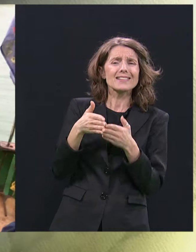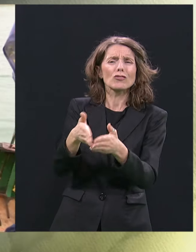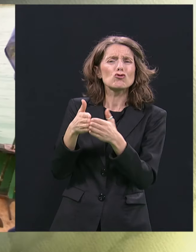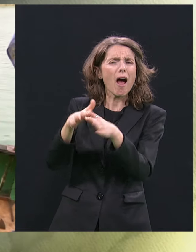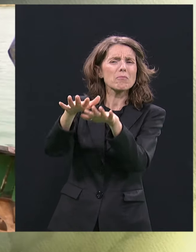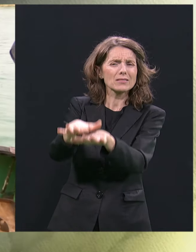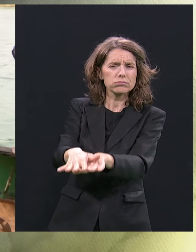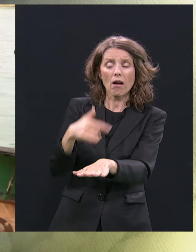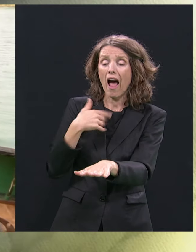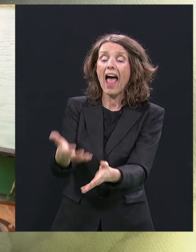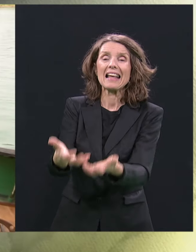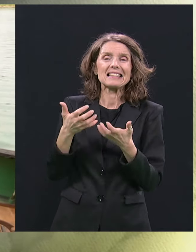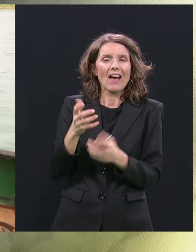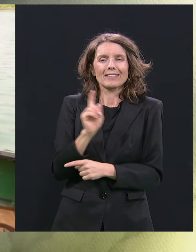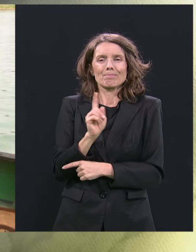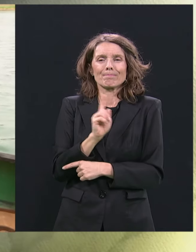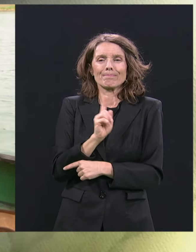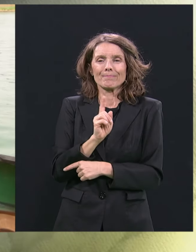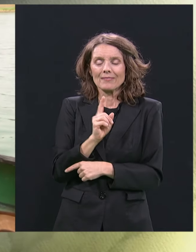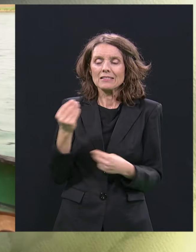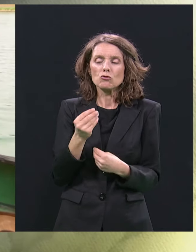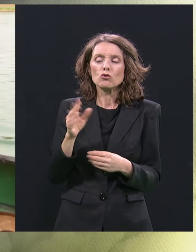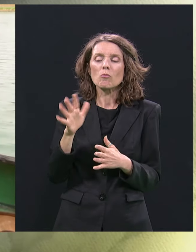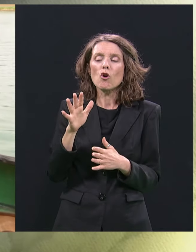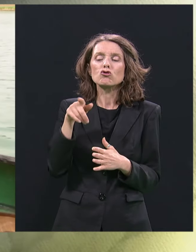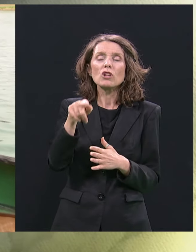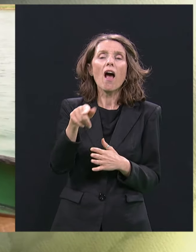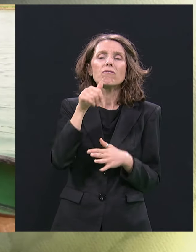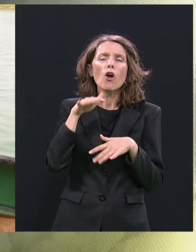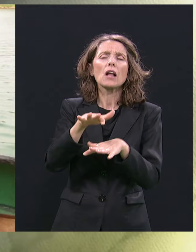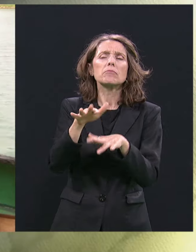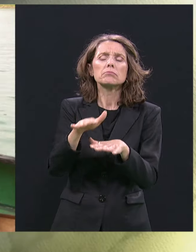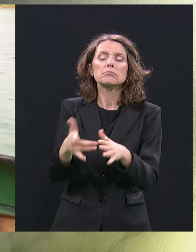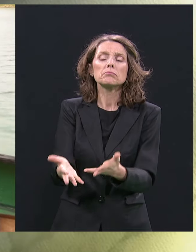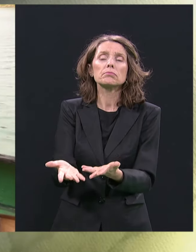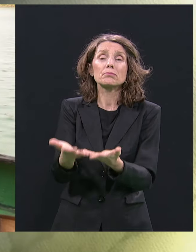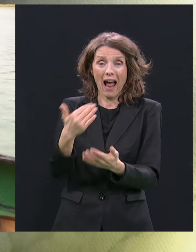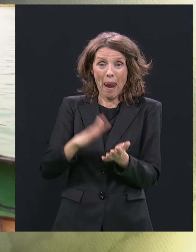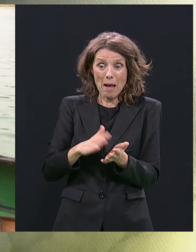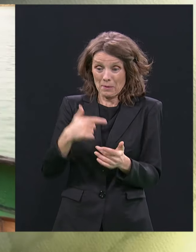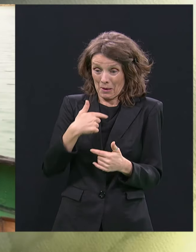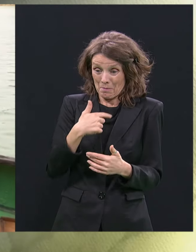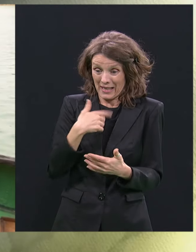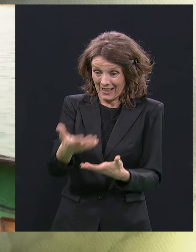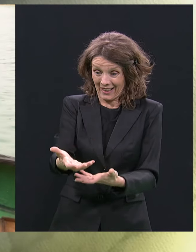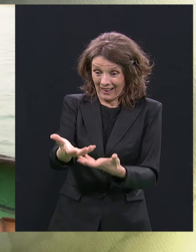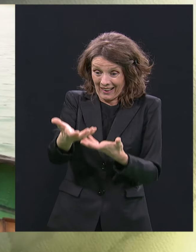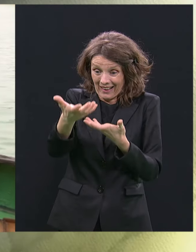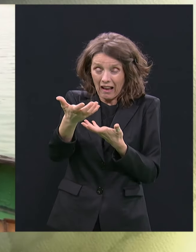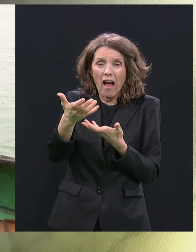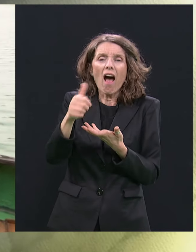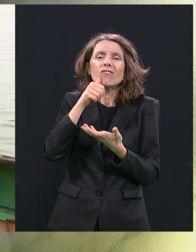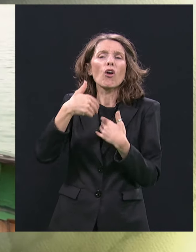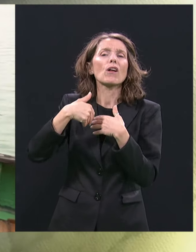što možda će ih voda iskopati. I ako izvadimo, voda će ga sigurno odneti, ako